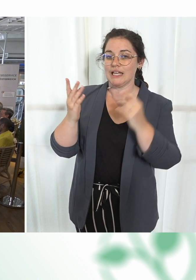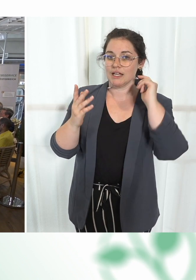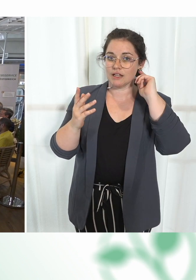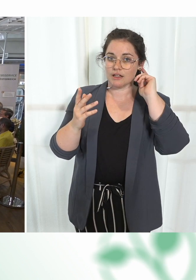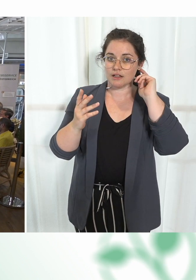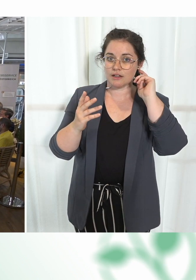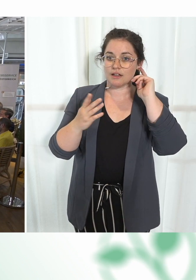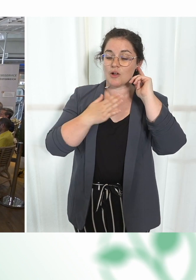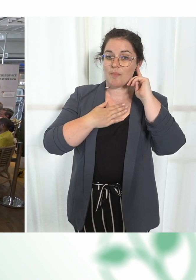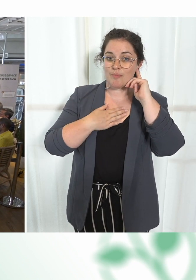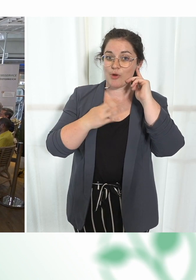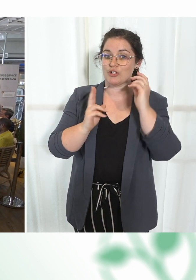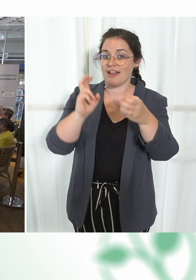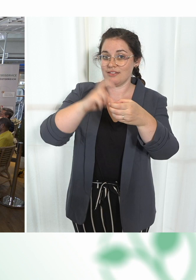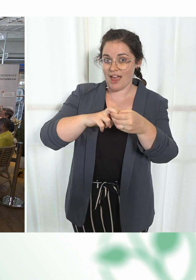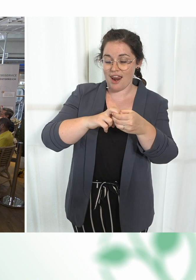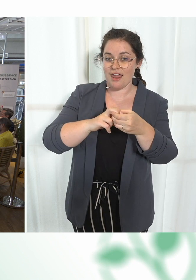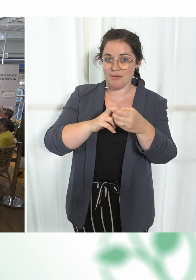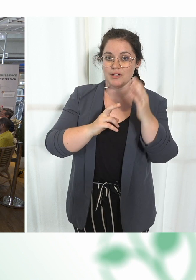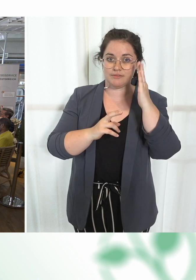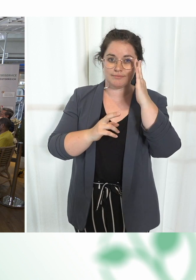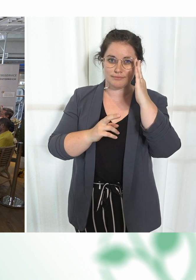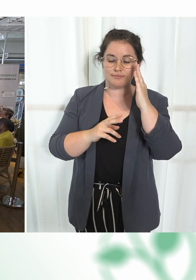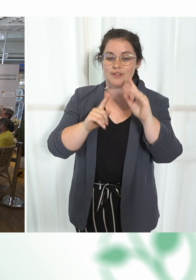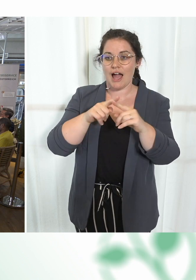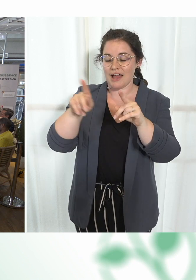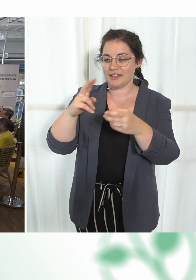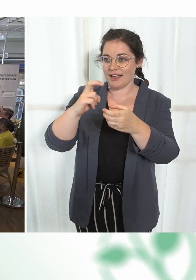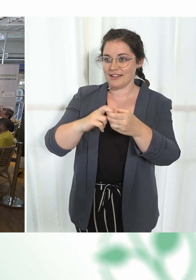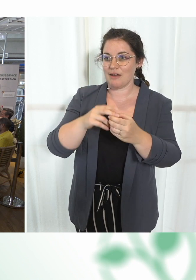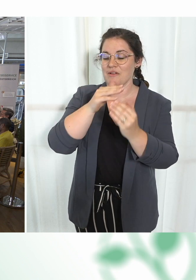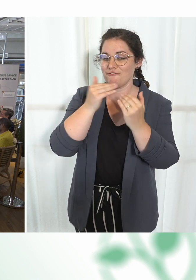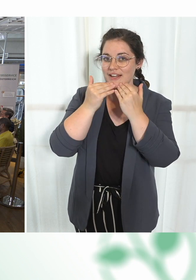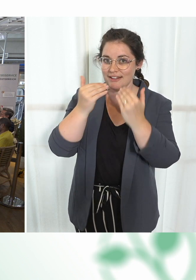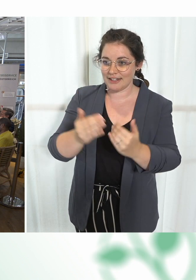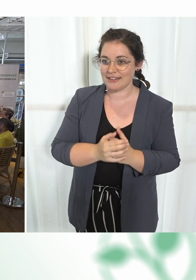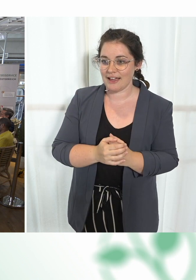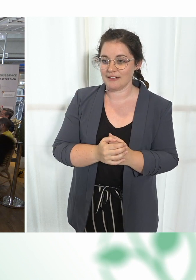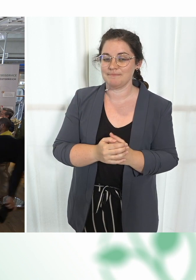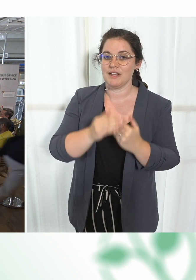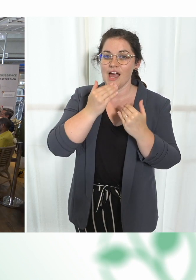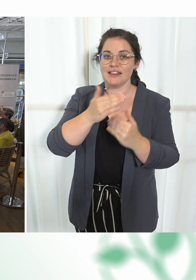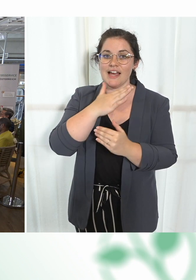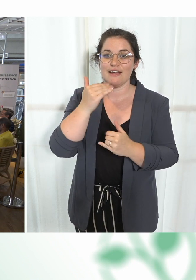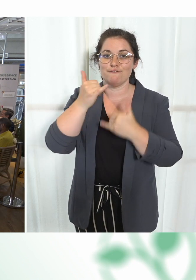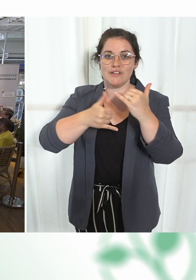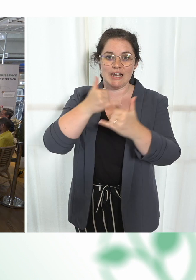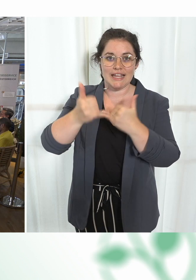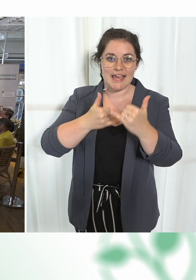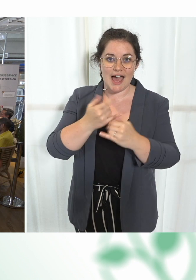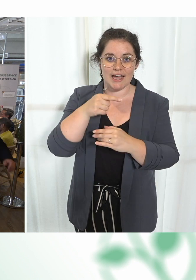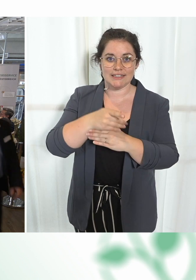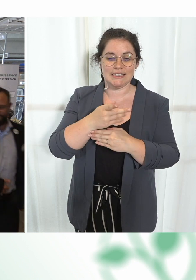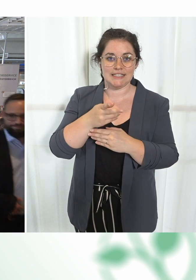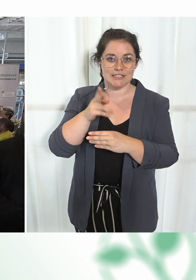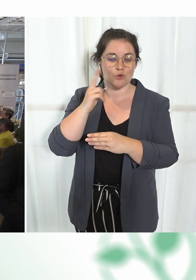das, was wir sein wollen. Wir wollen teilhaben können und auch andere teilhaben lassen. Vielen, vielen Dank, wie gesagt. Danke, dass wir seit vielen Jahren auch diese